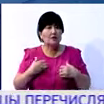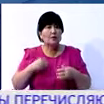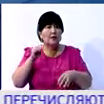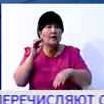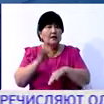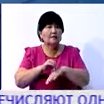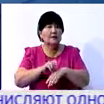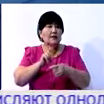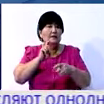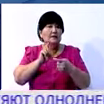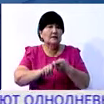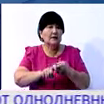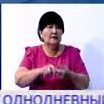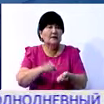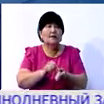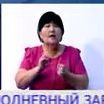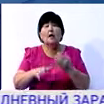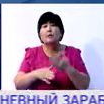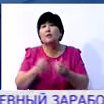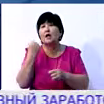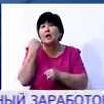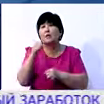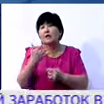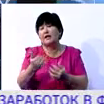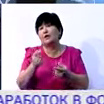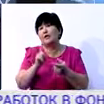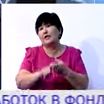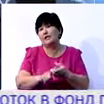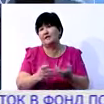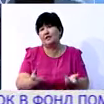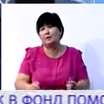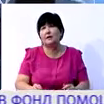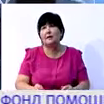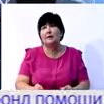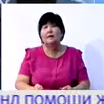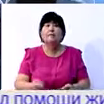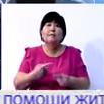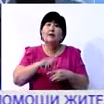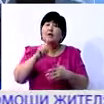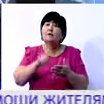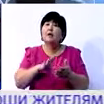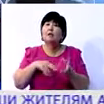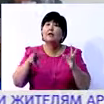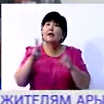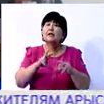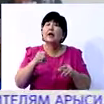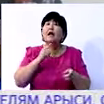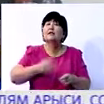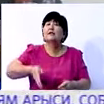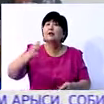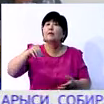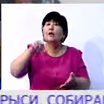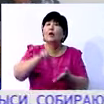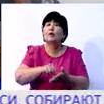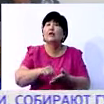симптомы наркозависимости? Как помочь преодолеть эту зависимость? Эти вопросы были рассмотрены на семинаре с